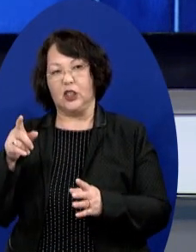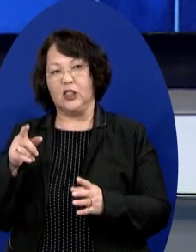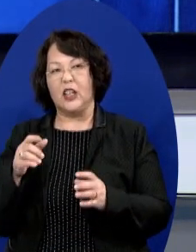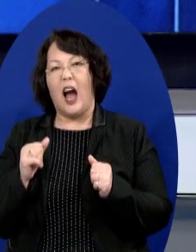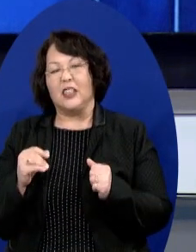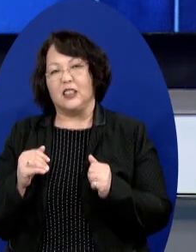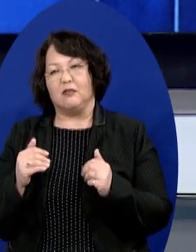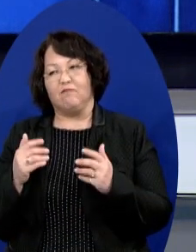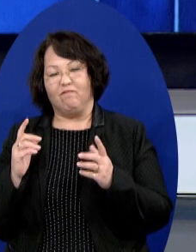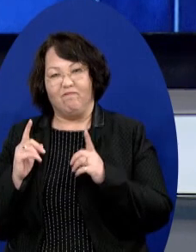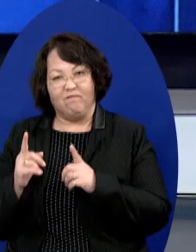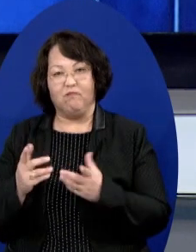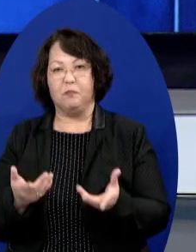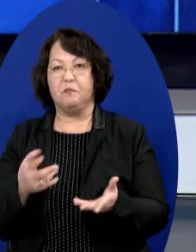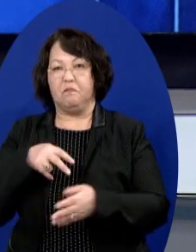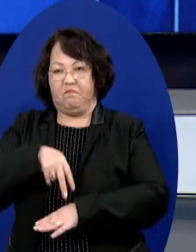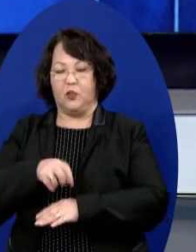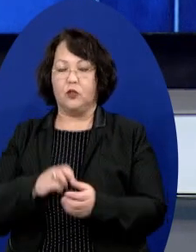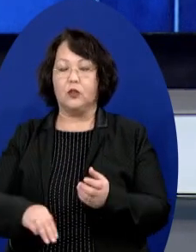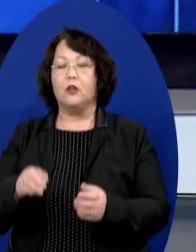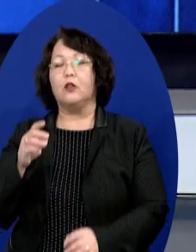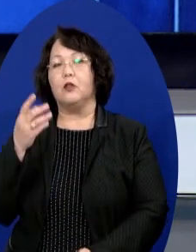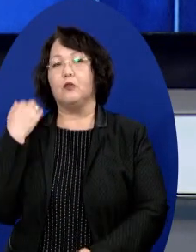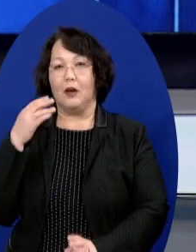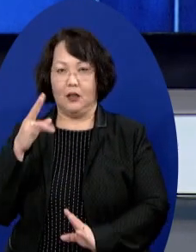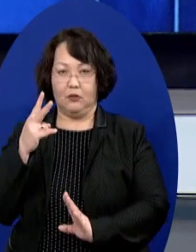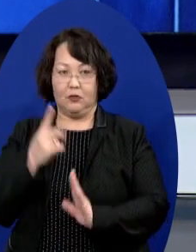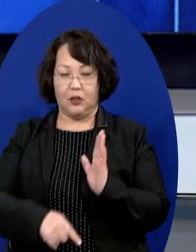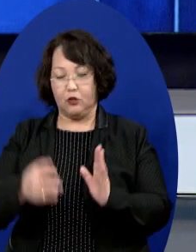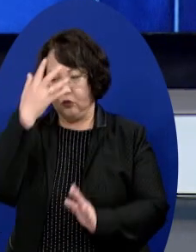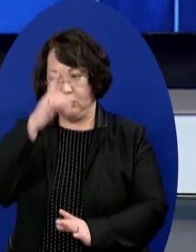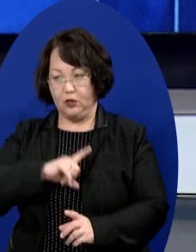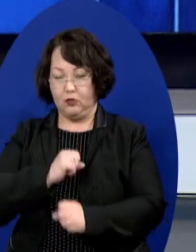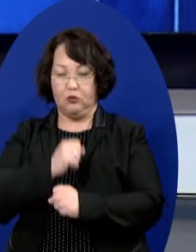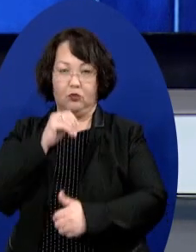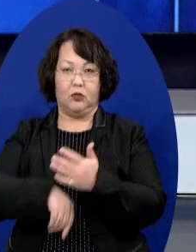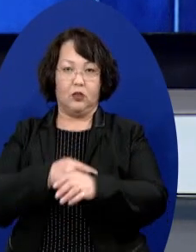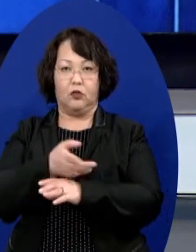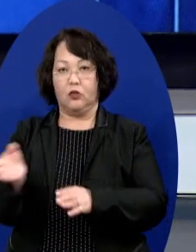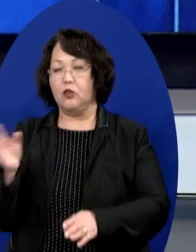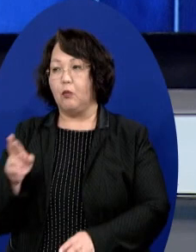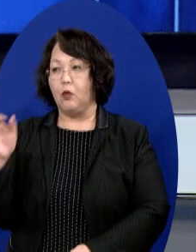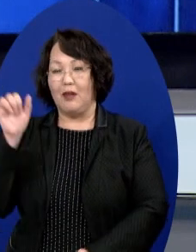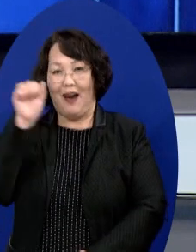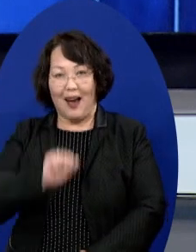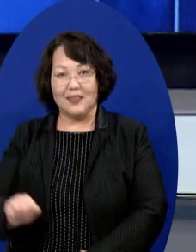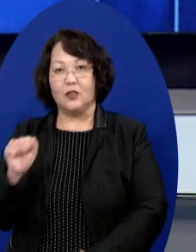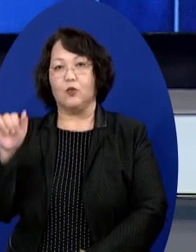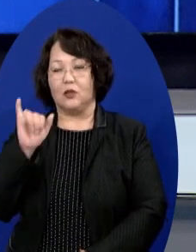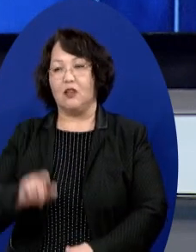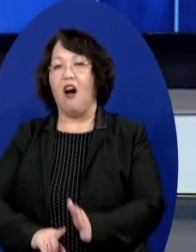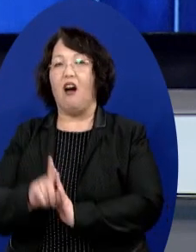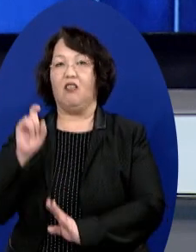За энэ нь канцлер Шолцын хувьд бол өнгөрсөн оны 12 дугаар сард засгийн эрх авснаас хойш Япон улс болоод Аазад хийж байгаа анхны айлчлал